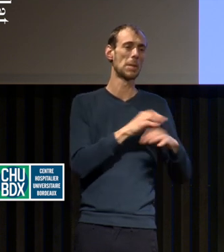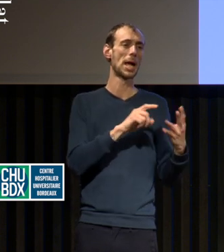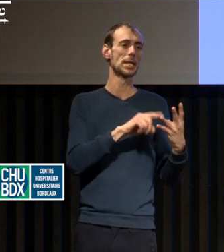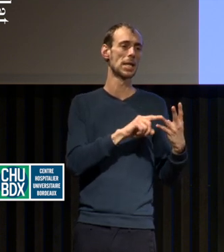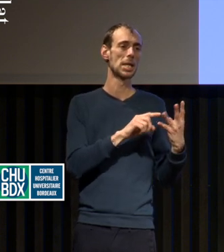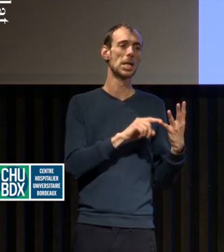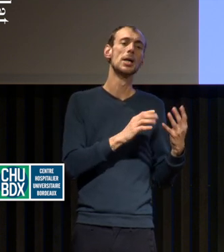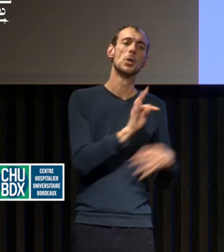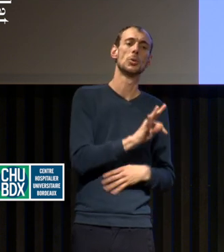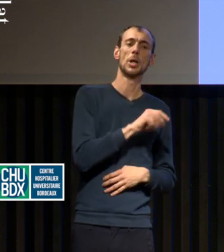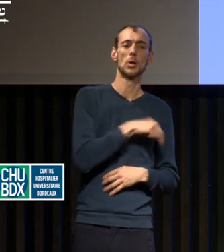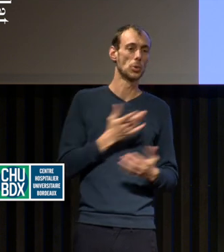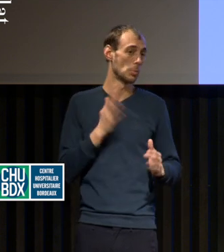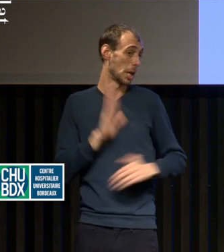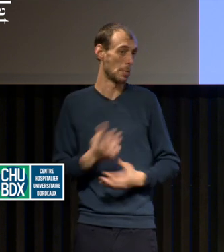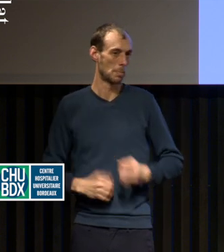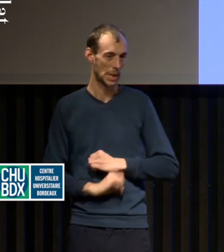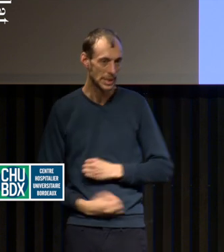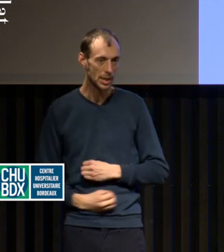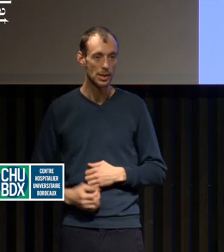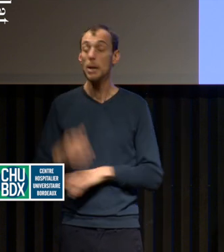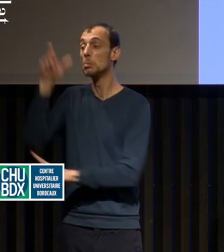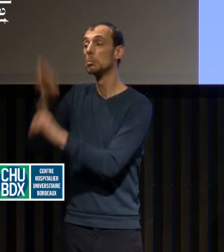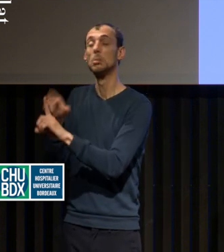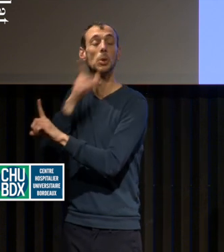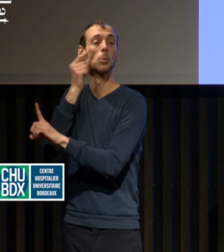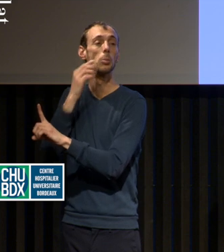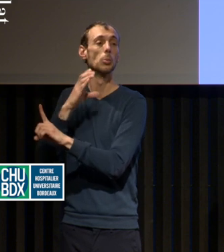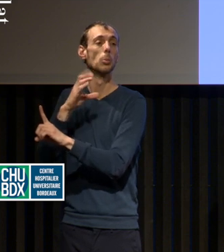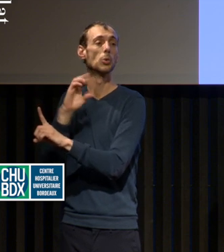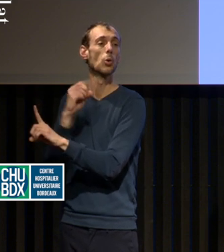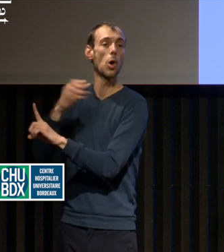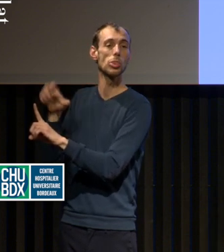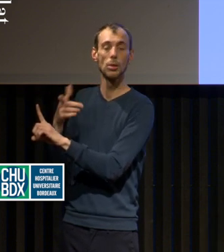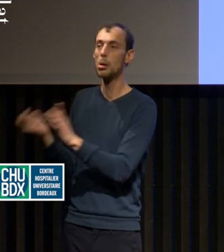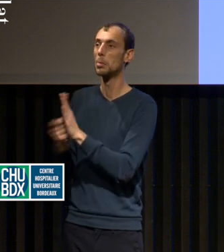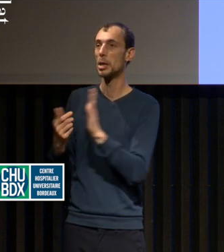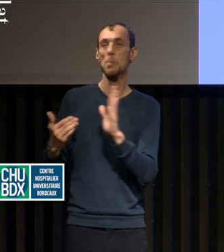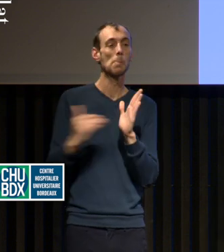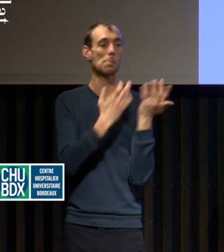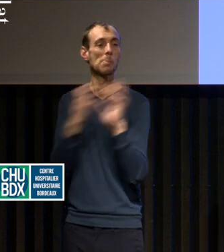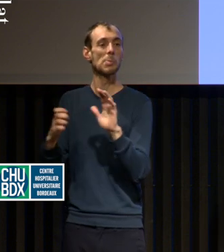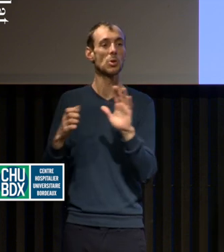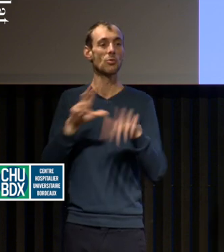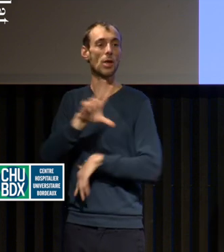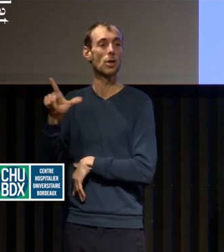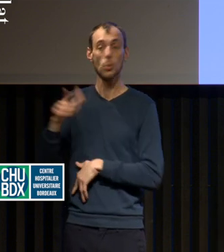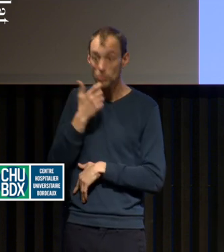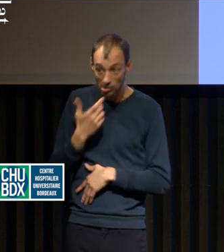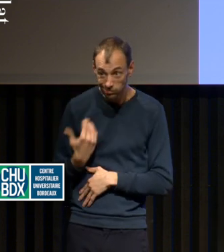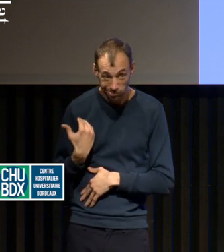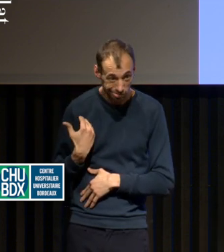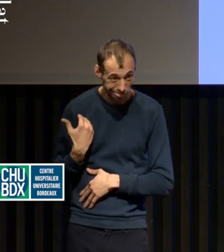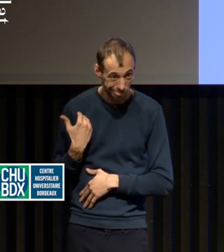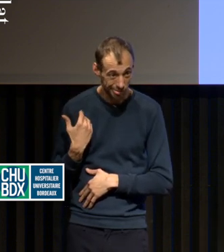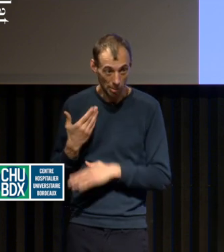travaux faits par M. Crohn, qui a décrit sa maladie en 1932, donc c'était il n'y a pas longtemps, avant, on ne la connaissait pas, cette maladie. Peut-être qu'elle n'existait pas, on ne sait rien, on ne